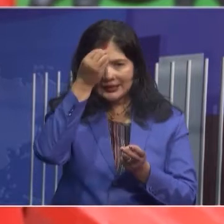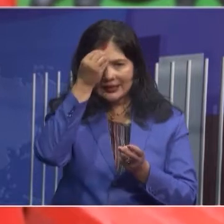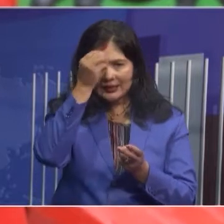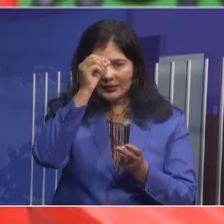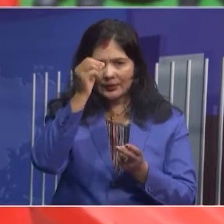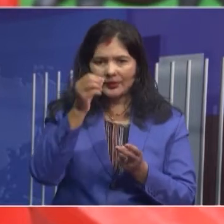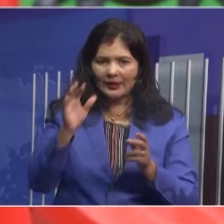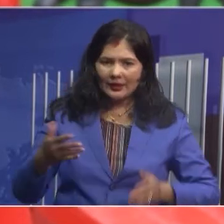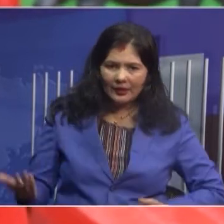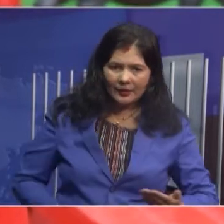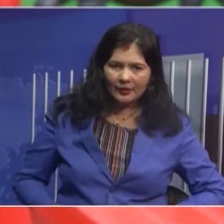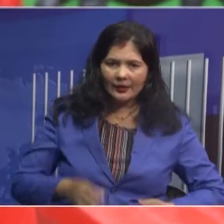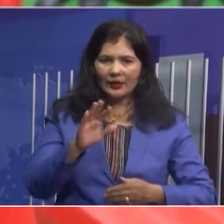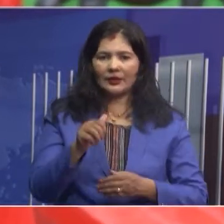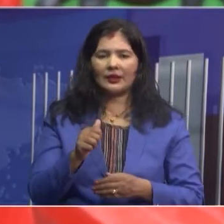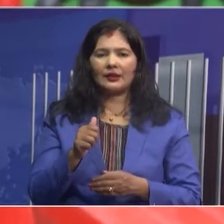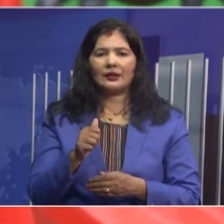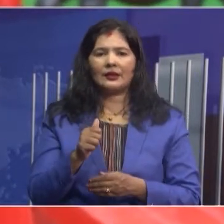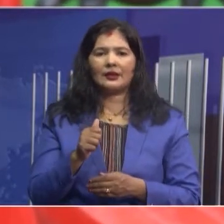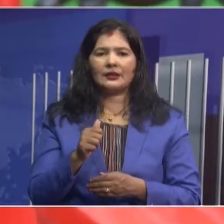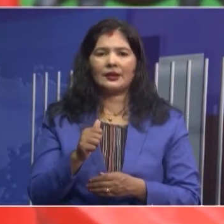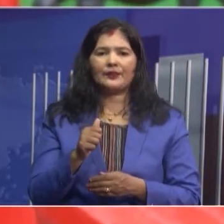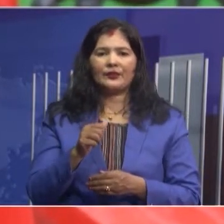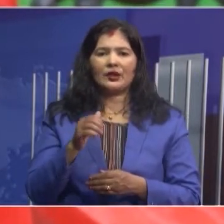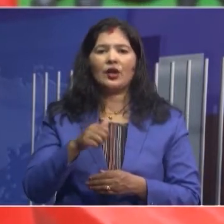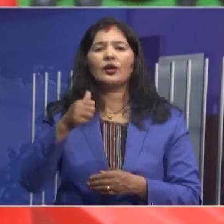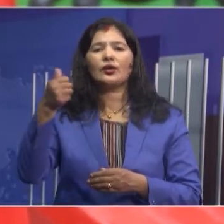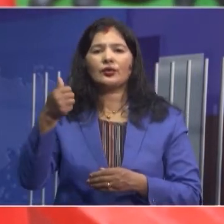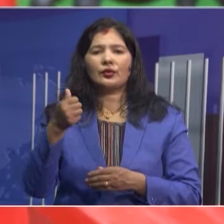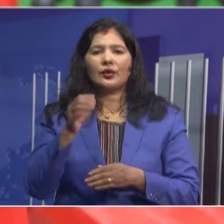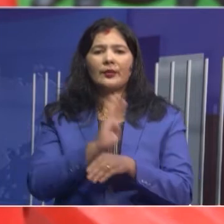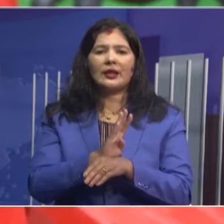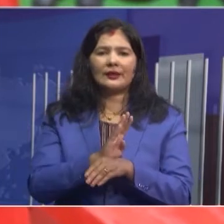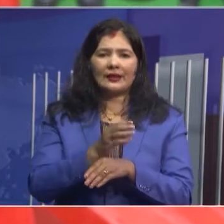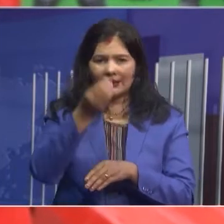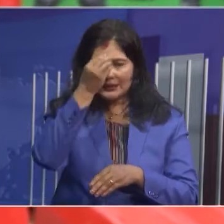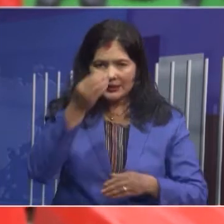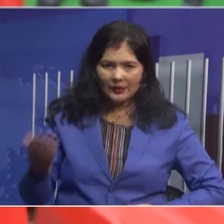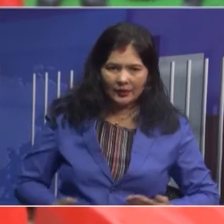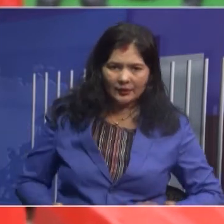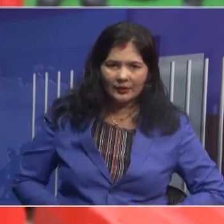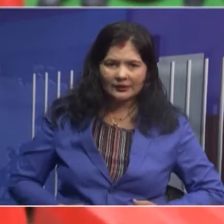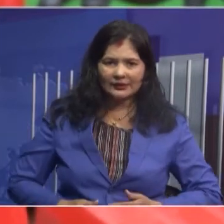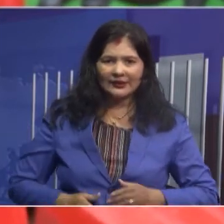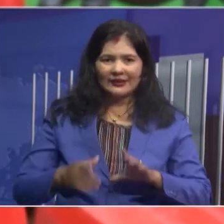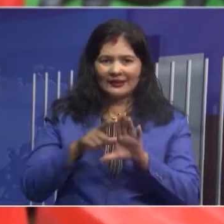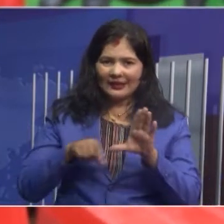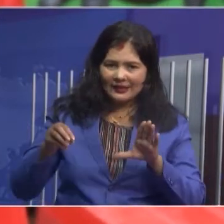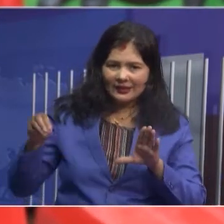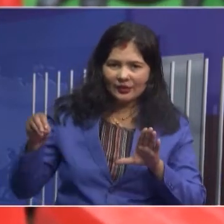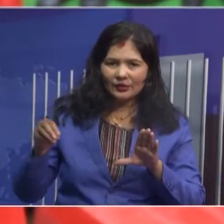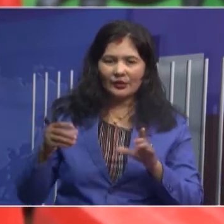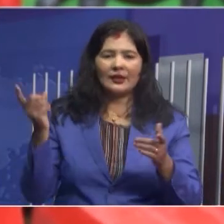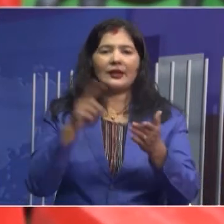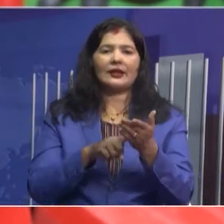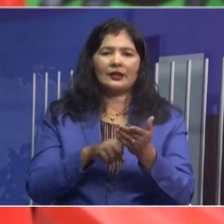आउँदाखेरिमा जस्तो अब हामीले भनिन्छ ट्राफिकहरूले अहिलेपछि भन्दा चाडबाडको बेलामा धेरै जसो गाडीका लाइसेन्स हेर्ने टडकका लाइसेन्स हेरे जस्तो गरेर